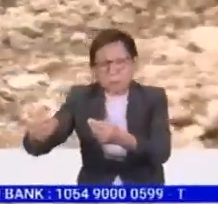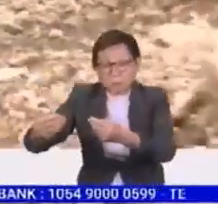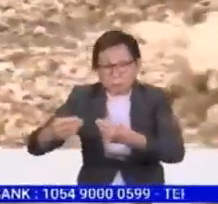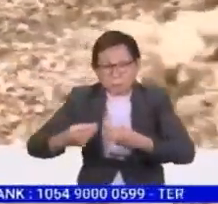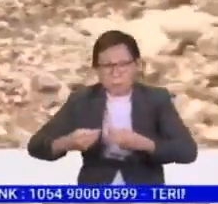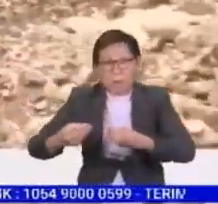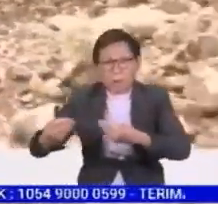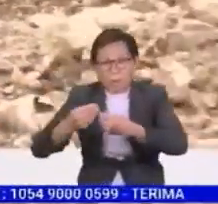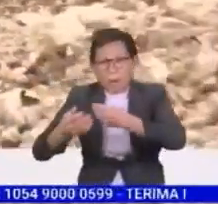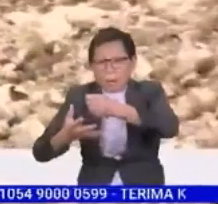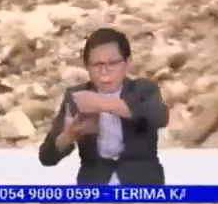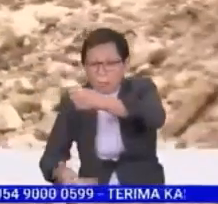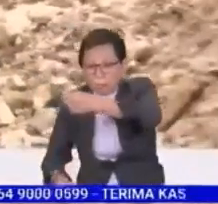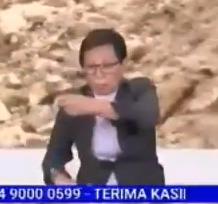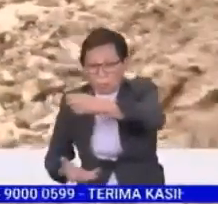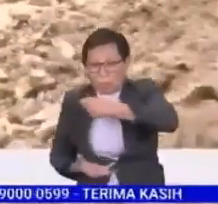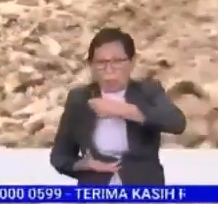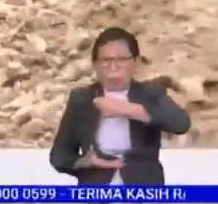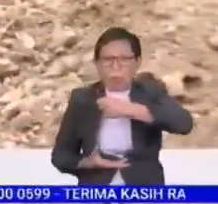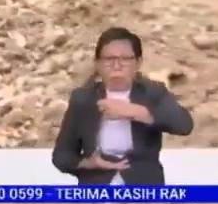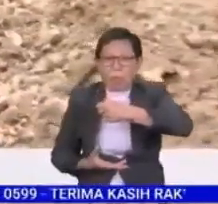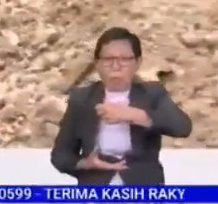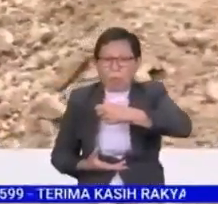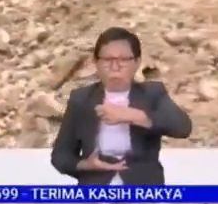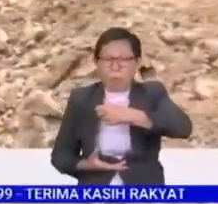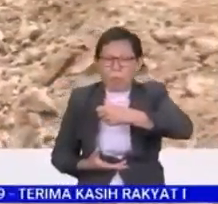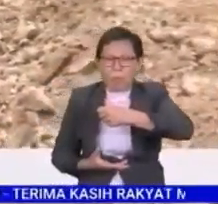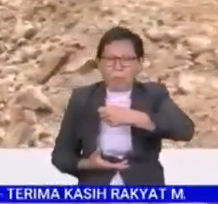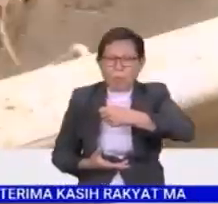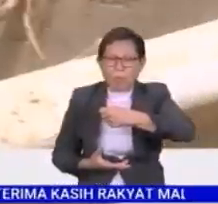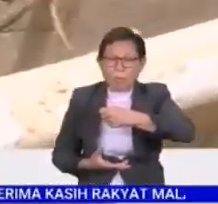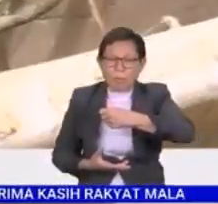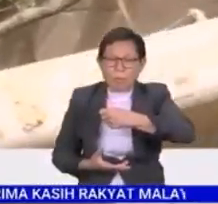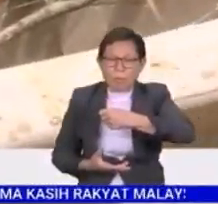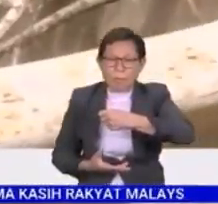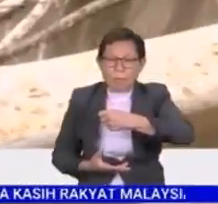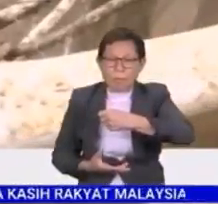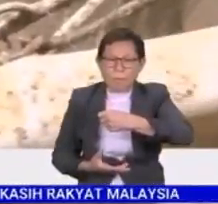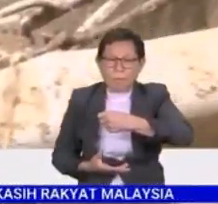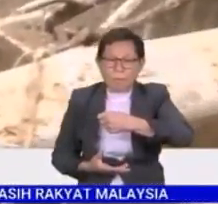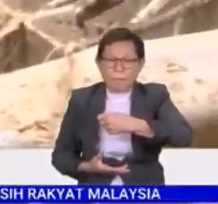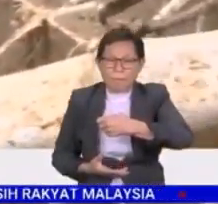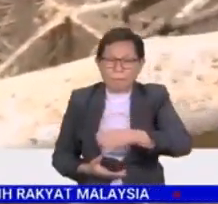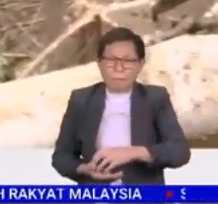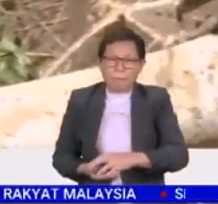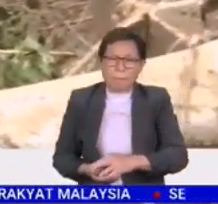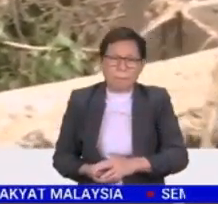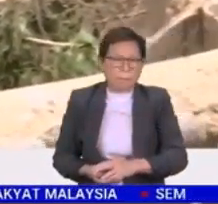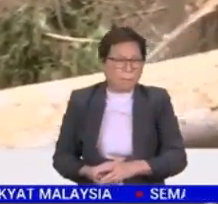peruntukan untuk pembersihan itu dan pembajakan juga yang rusak